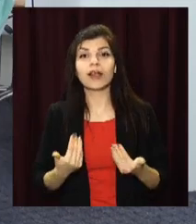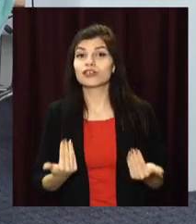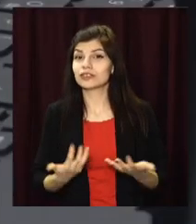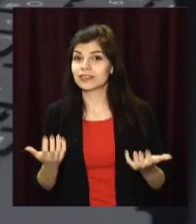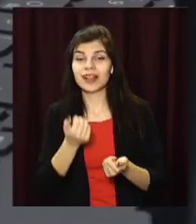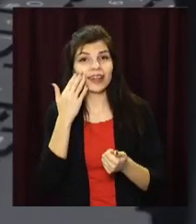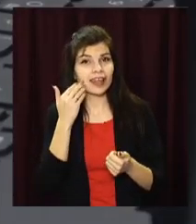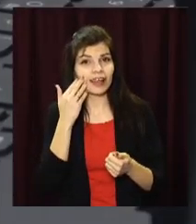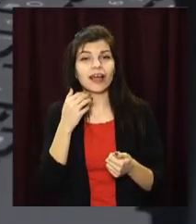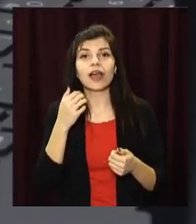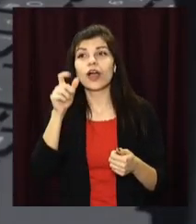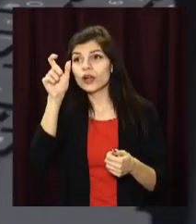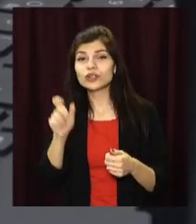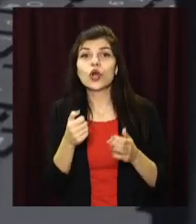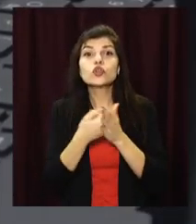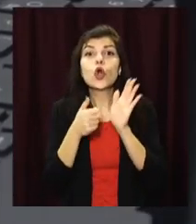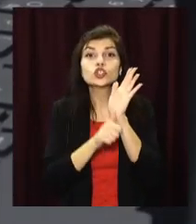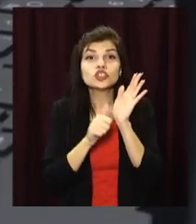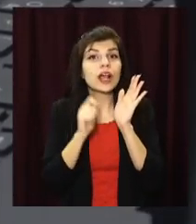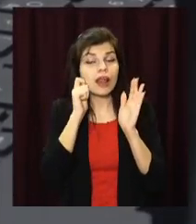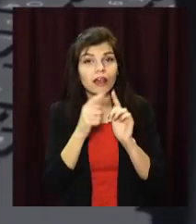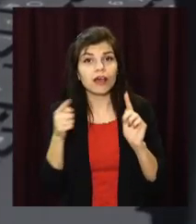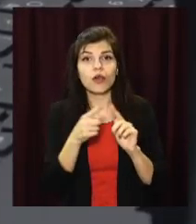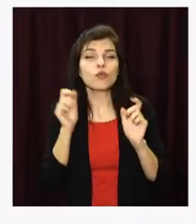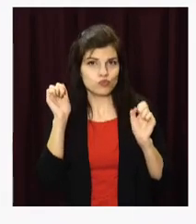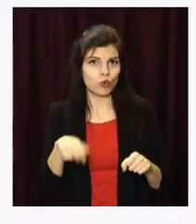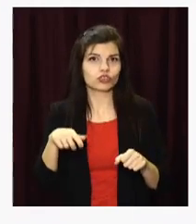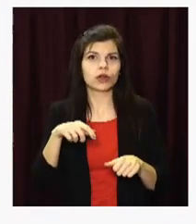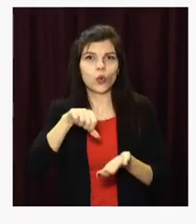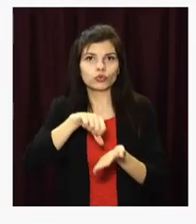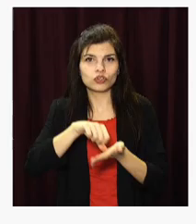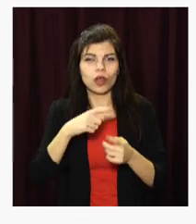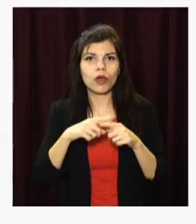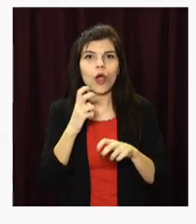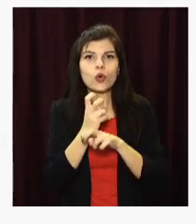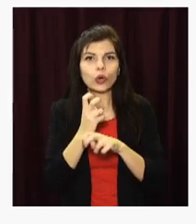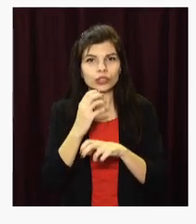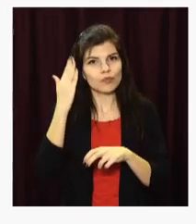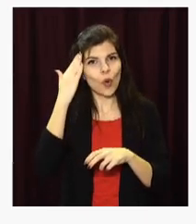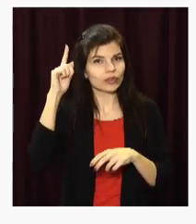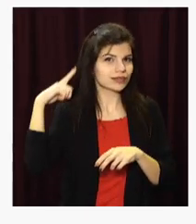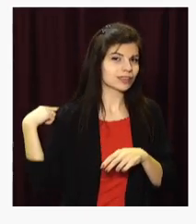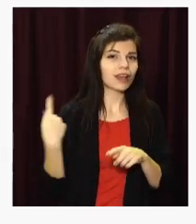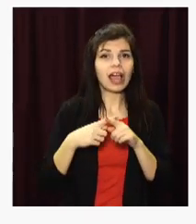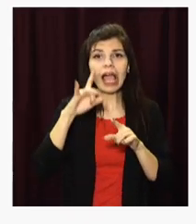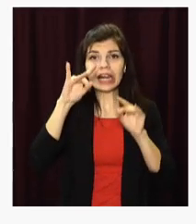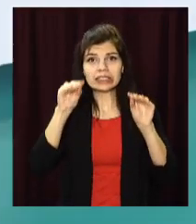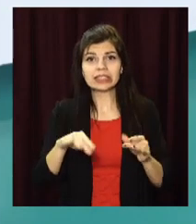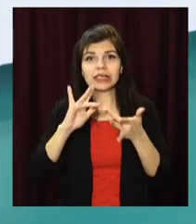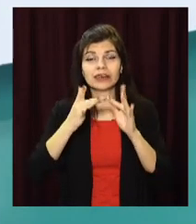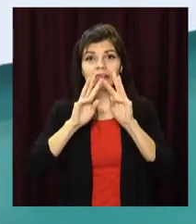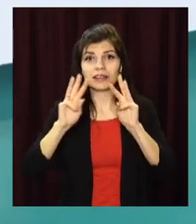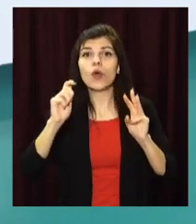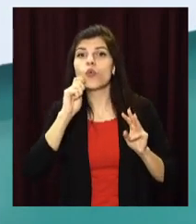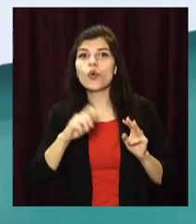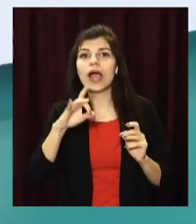до 60 років може стати потенційним донором кісткового мозку. Для цього треба зареєструватися на сайті Українського реєстру донорів